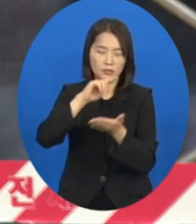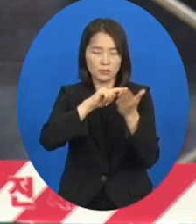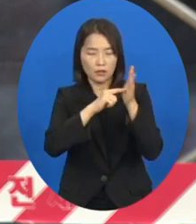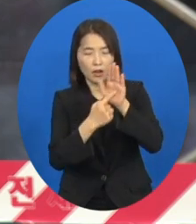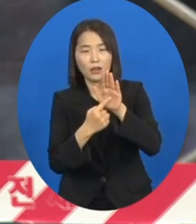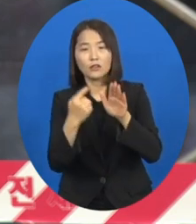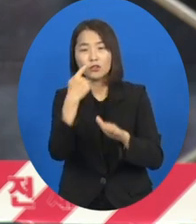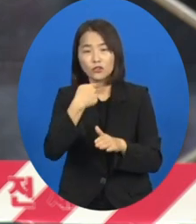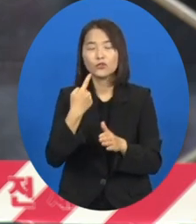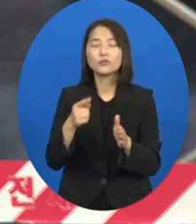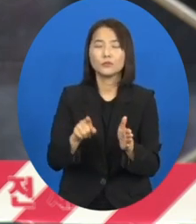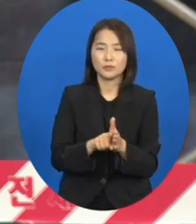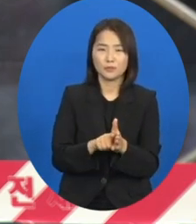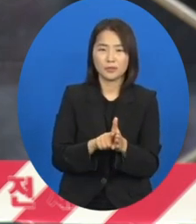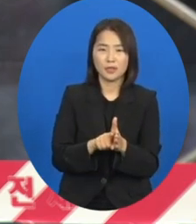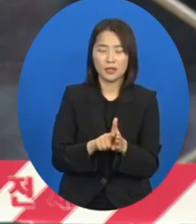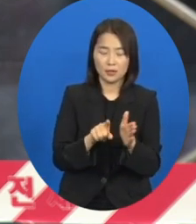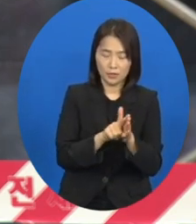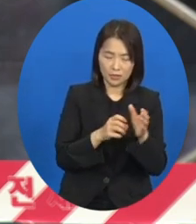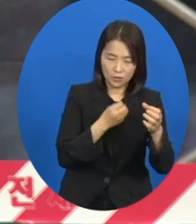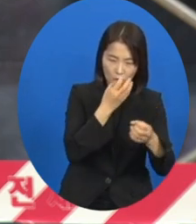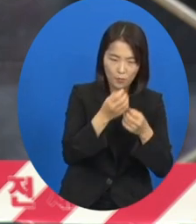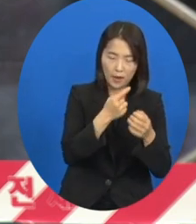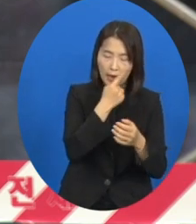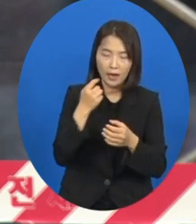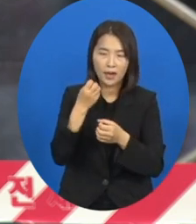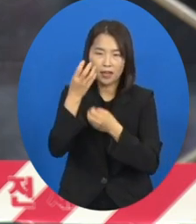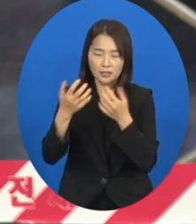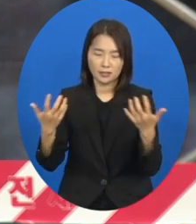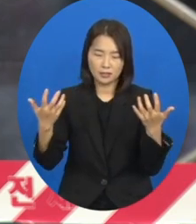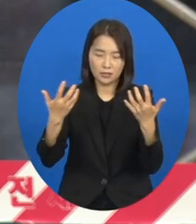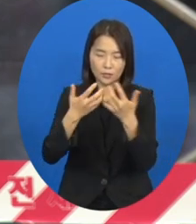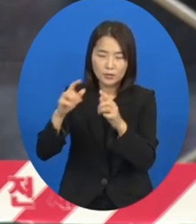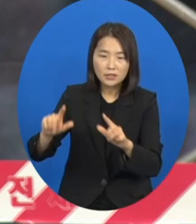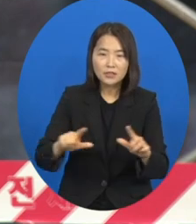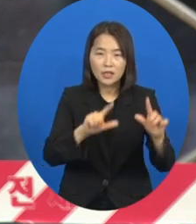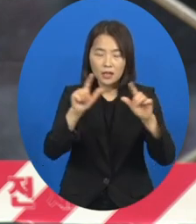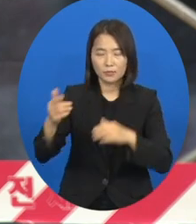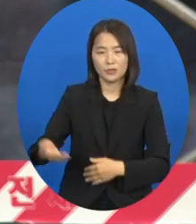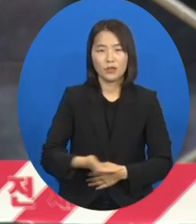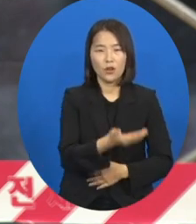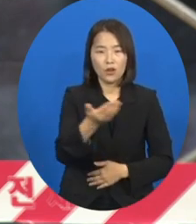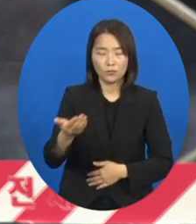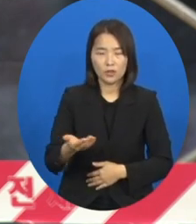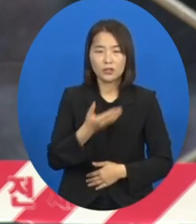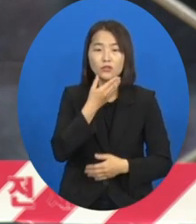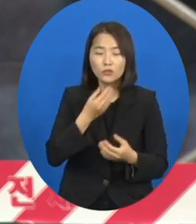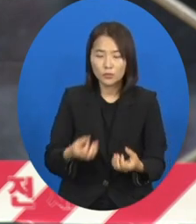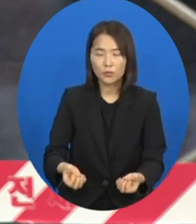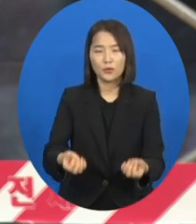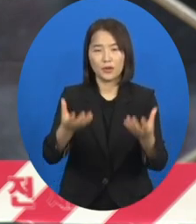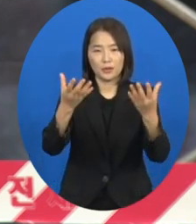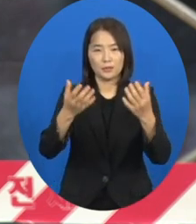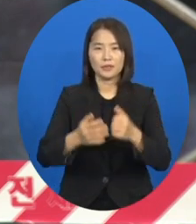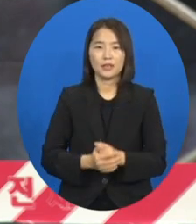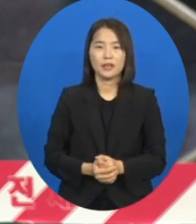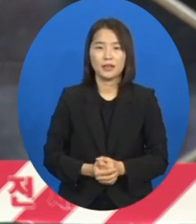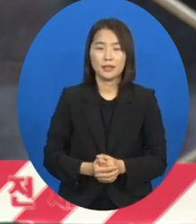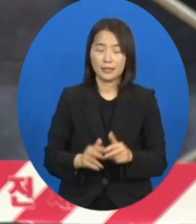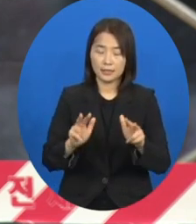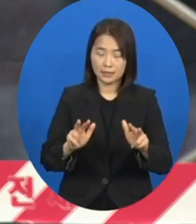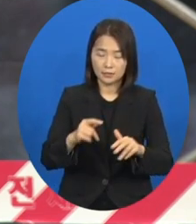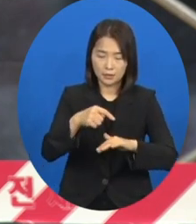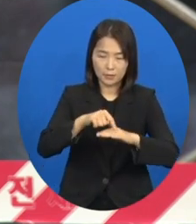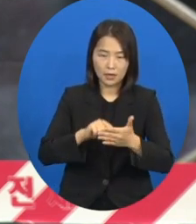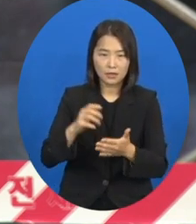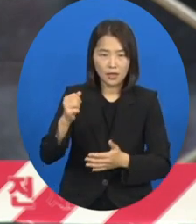믿습니다. 그런 믿음의 고백과 간증이 넘치시는 삶으로 나아가시는 여러분들 모두가 되시기를 축복합니다. 이 시간 이 마음으로